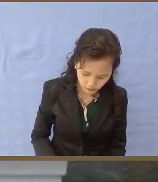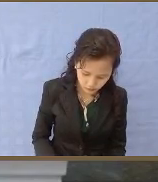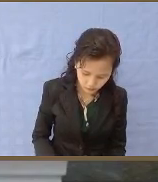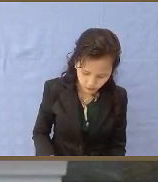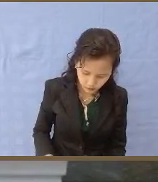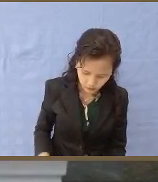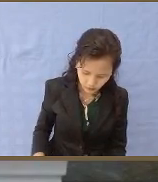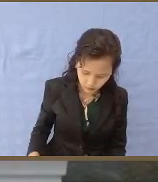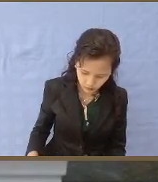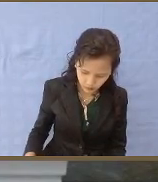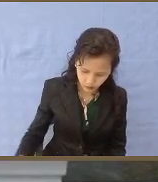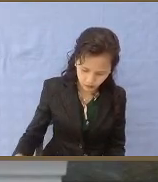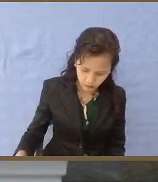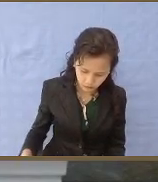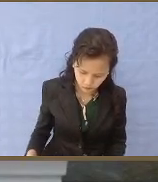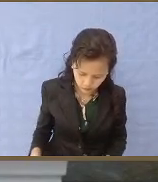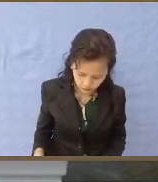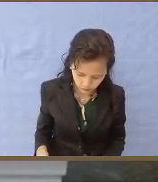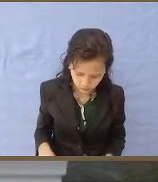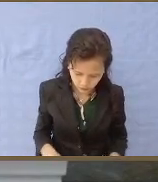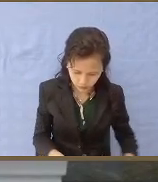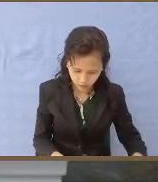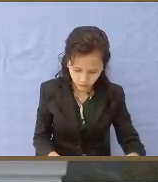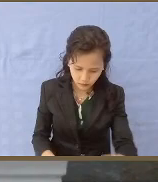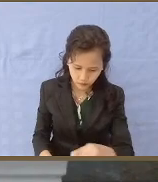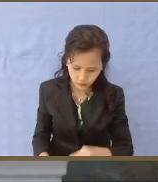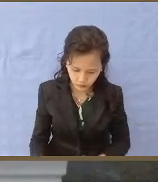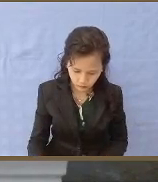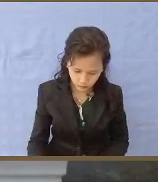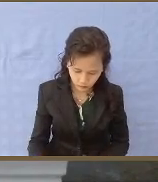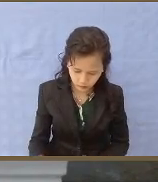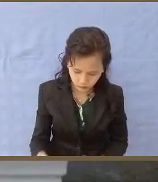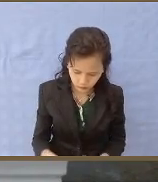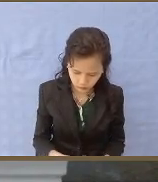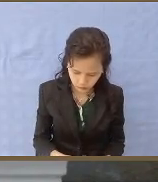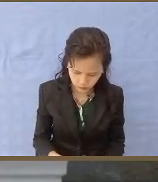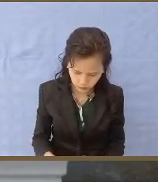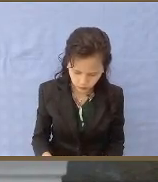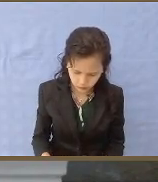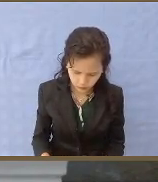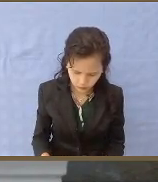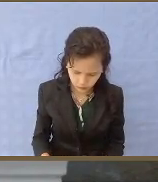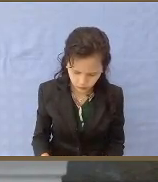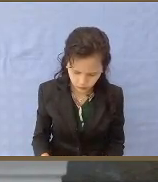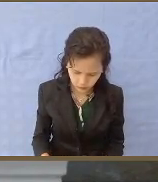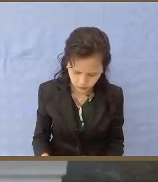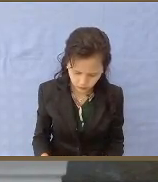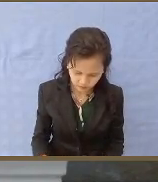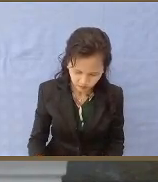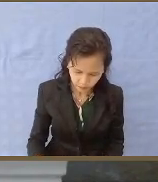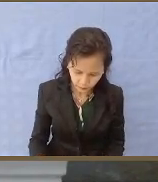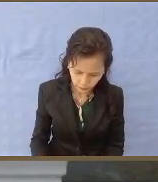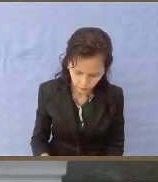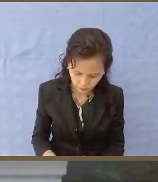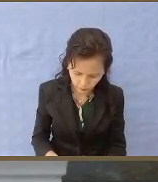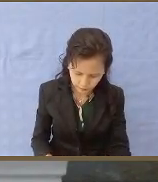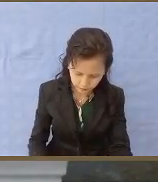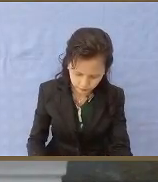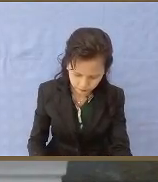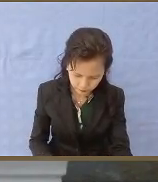Verse number 24. Naalala niyo yung talata na yan na binigay ko? Alright, ano sabi sa verse number 24?